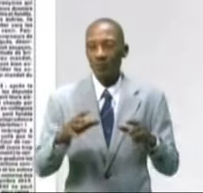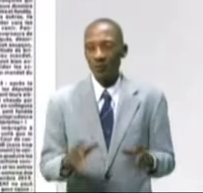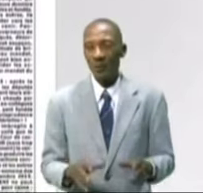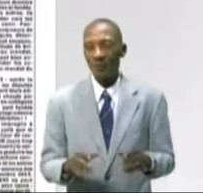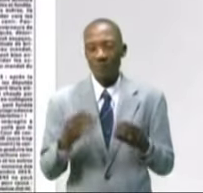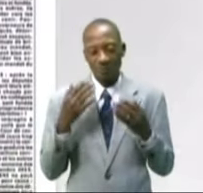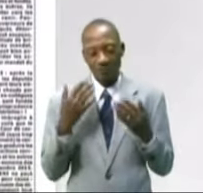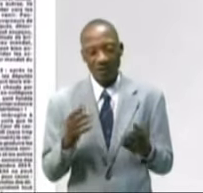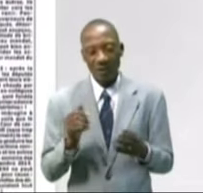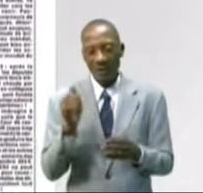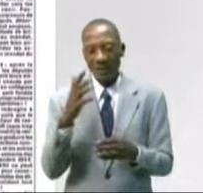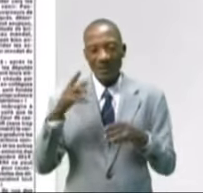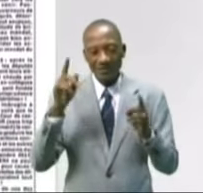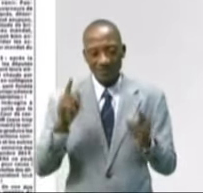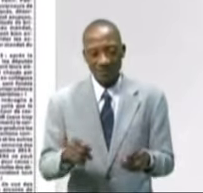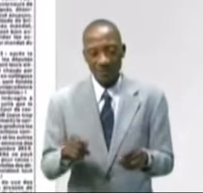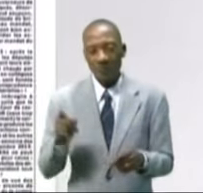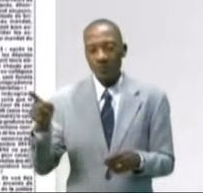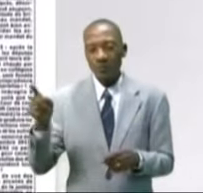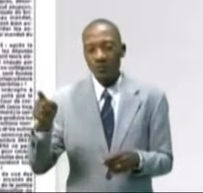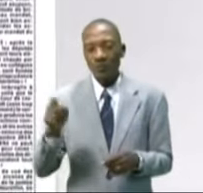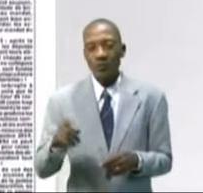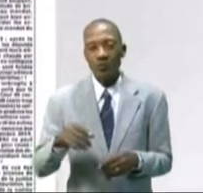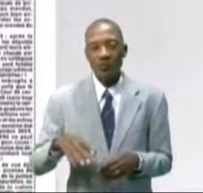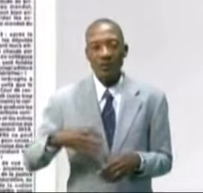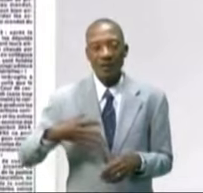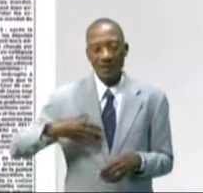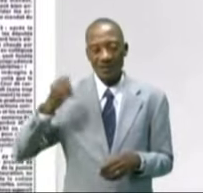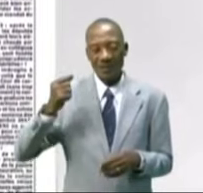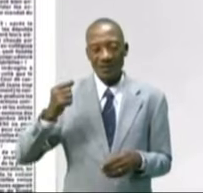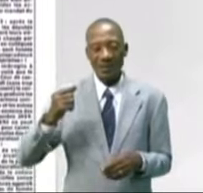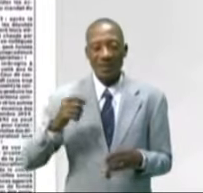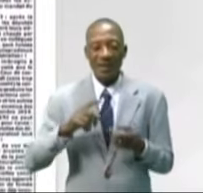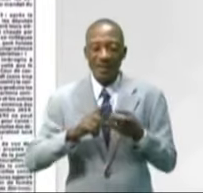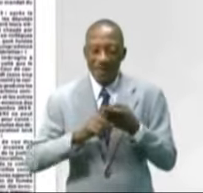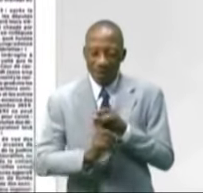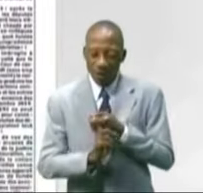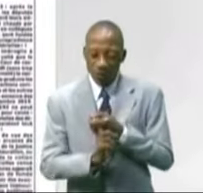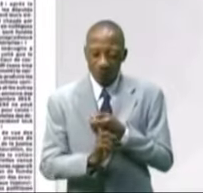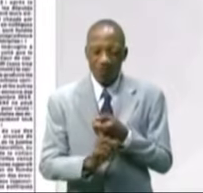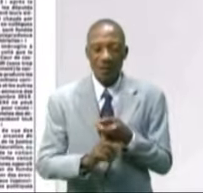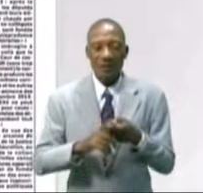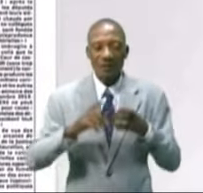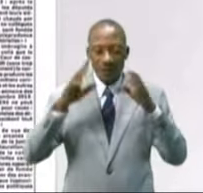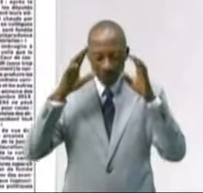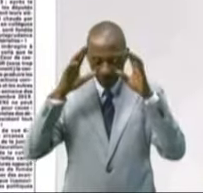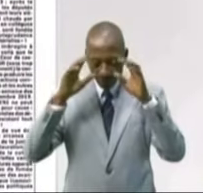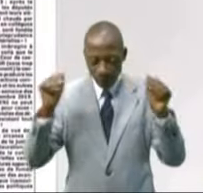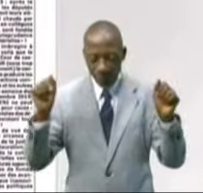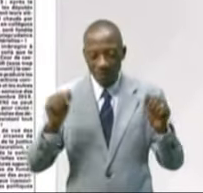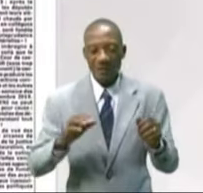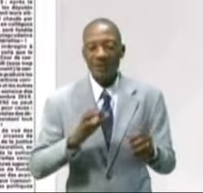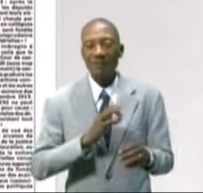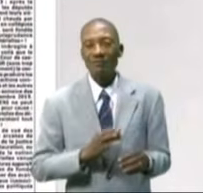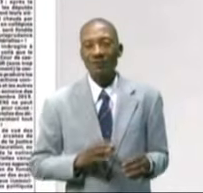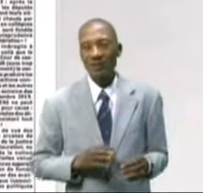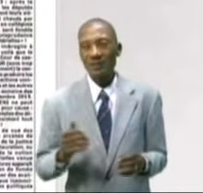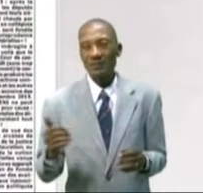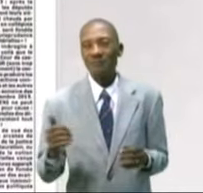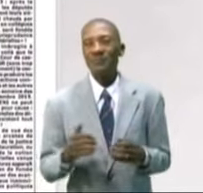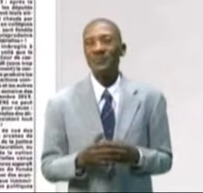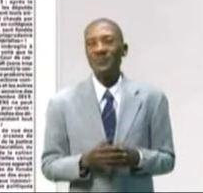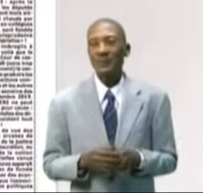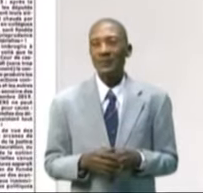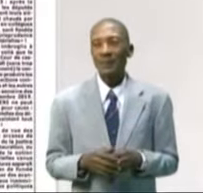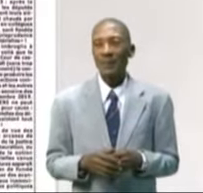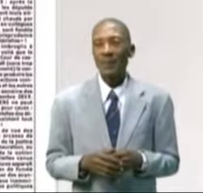de l'État qui l'a servi en toute honnêteté et loyauté, nonobstant un parcours en dents de scie dans sa